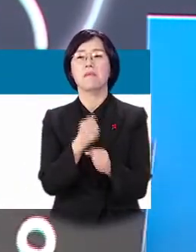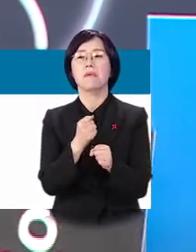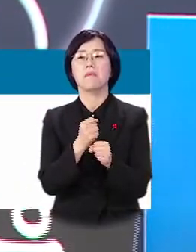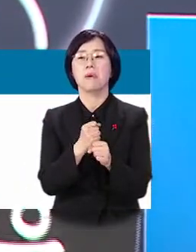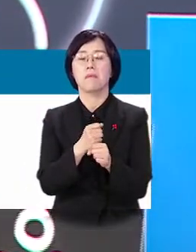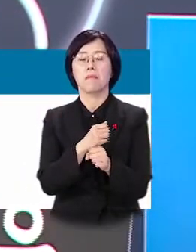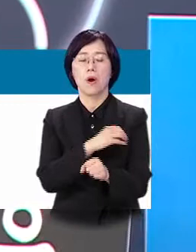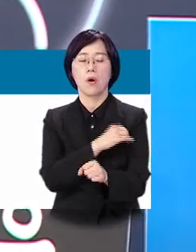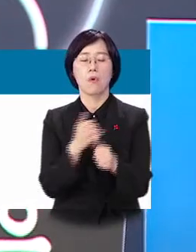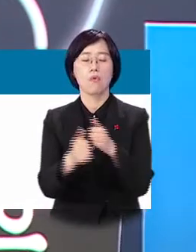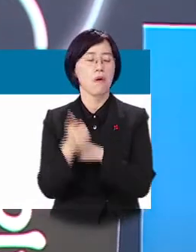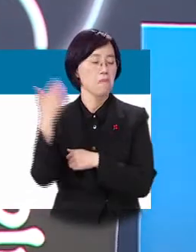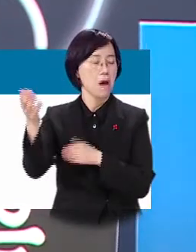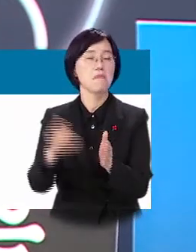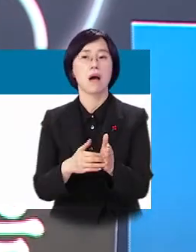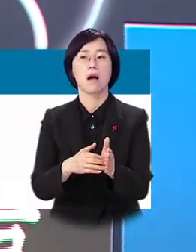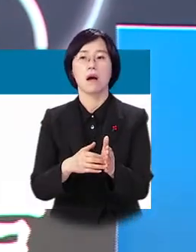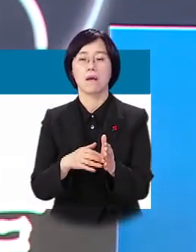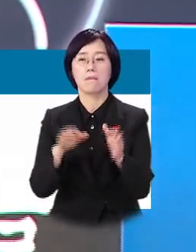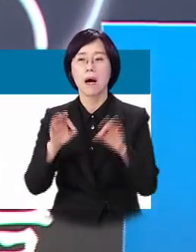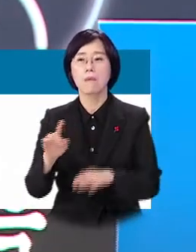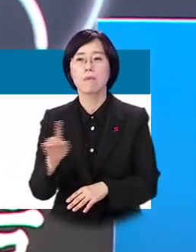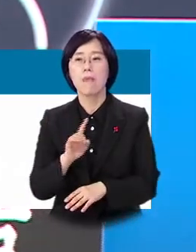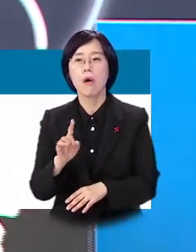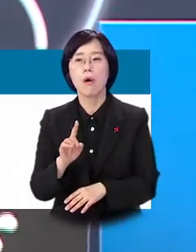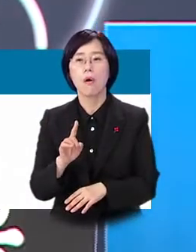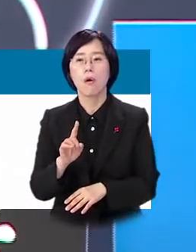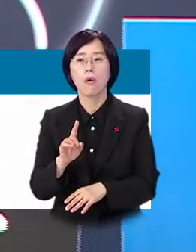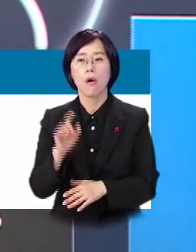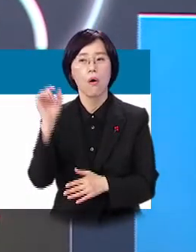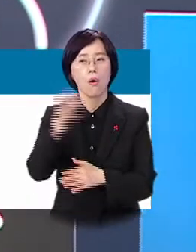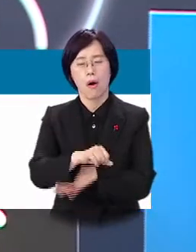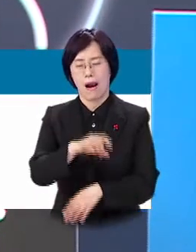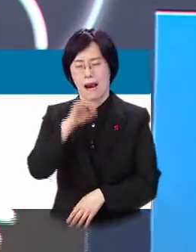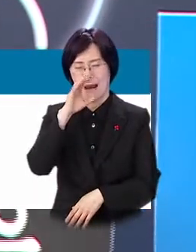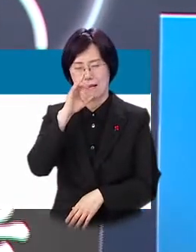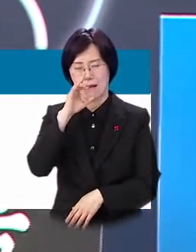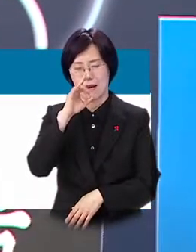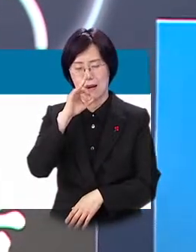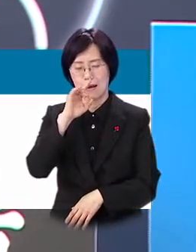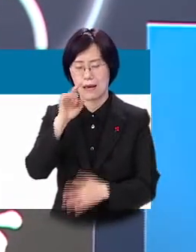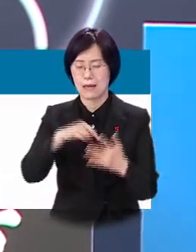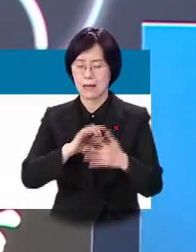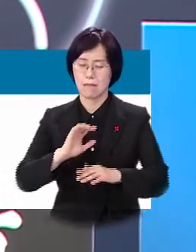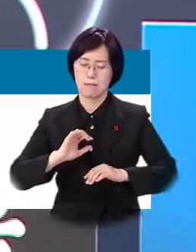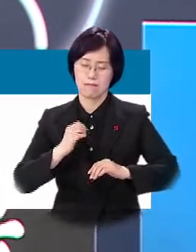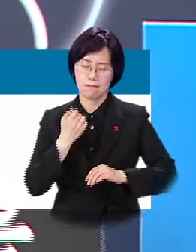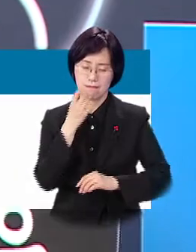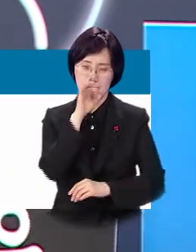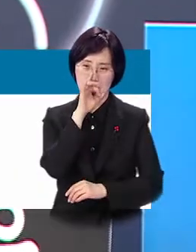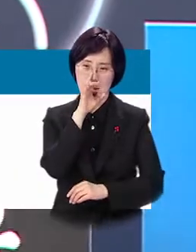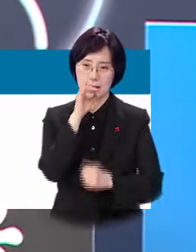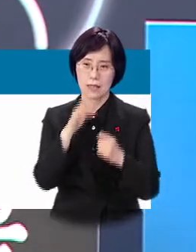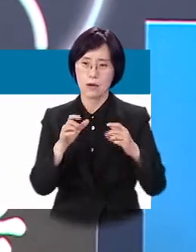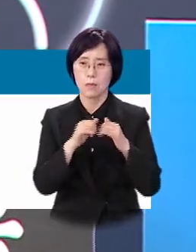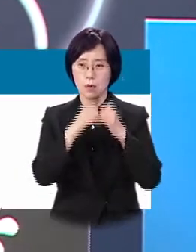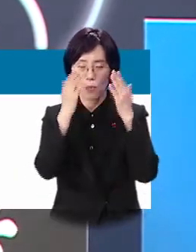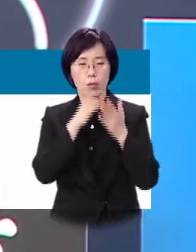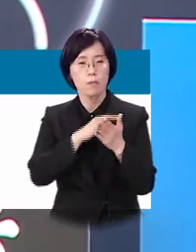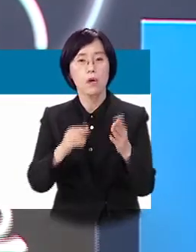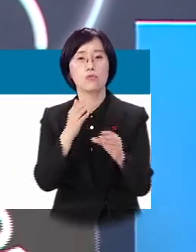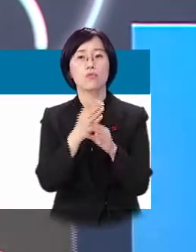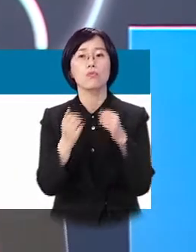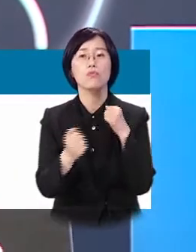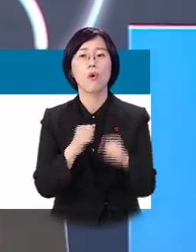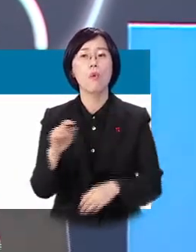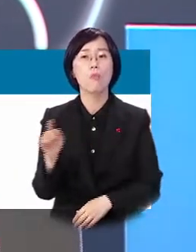이거 올려보냈단 말입니다. 그러니까 이걸 우리가 허용할 수도 없고 용납할 수도 없는 거예요. 지역 주민 전체가 다 피해를 입고